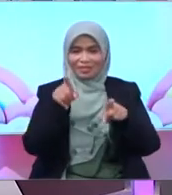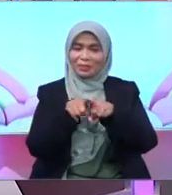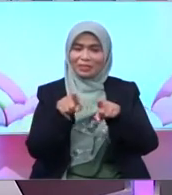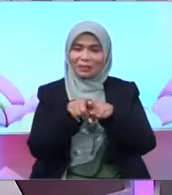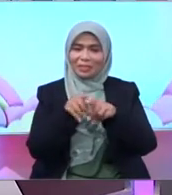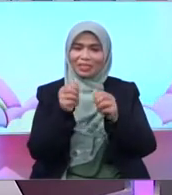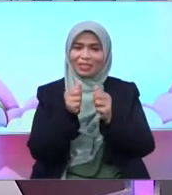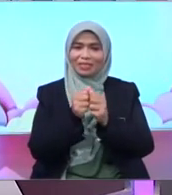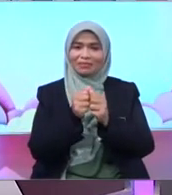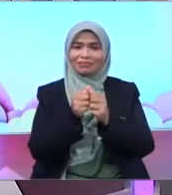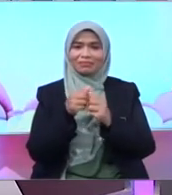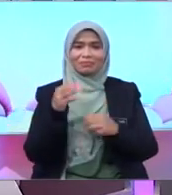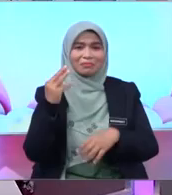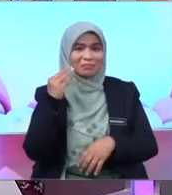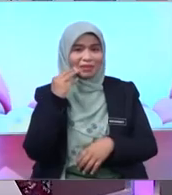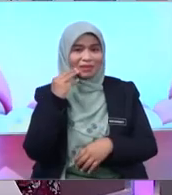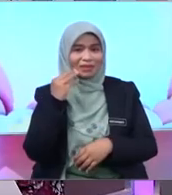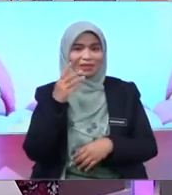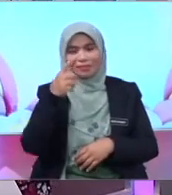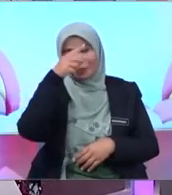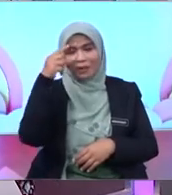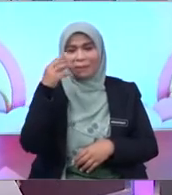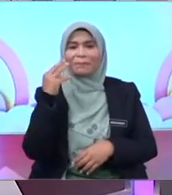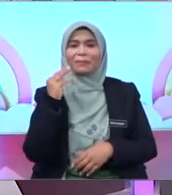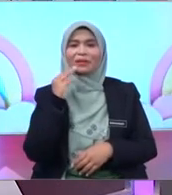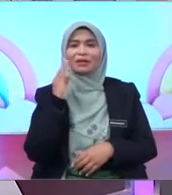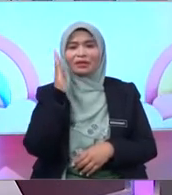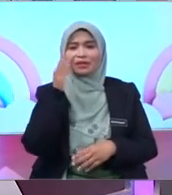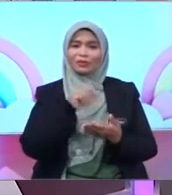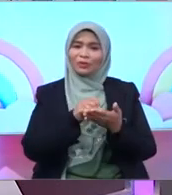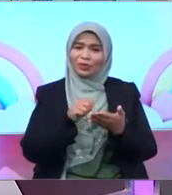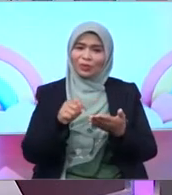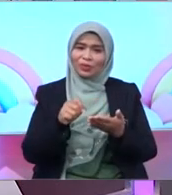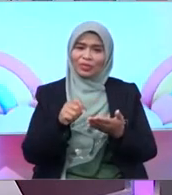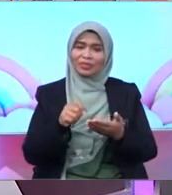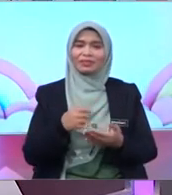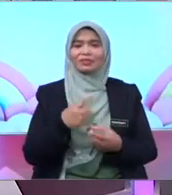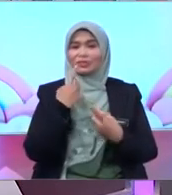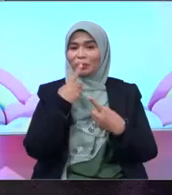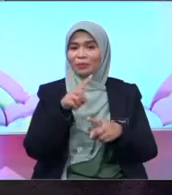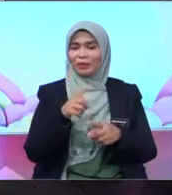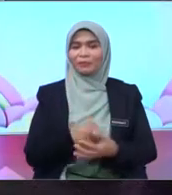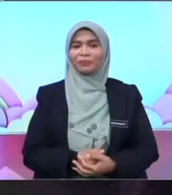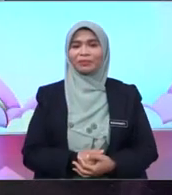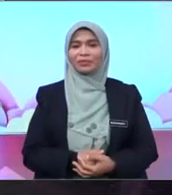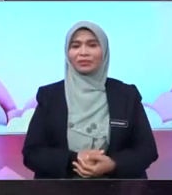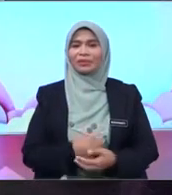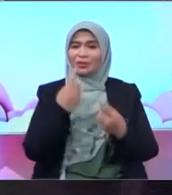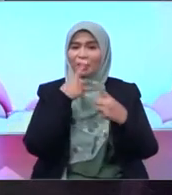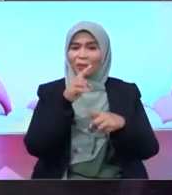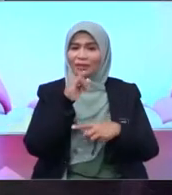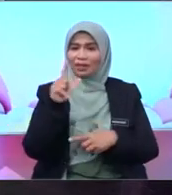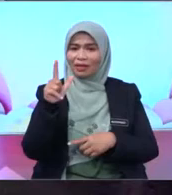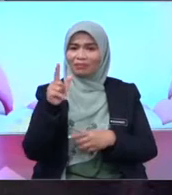bersama dengan Mira sebab Mira akan tulis jawabannya di papan putih apa jawabannya Mira jawabannya